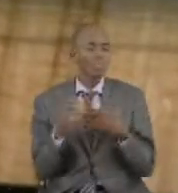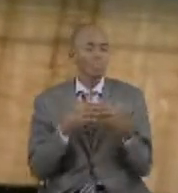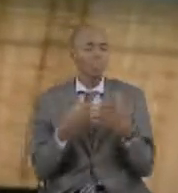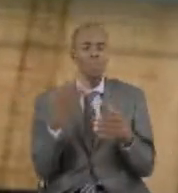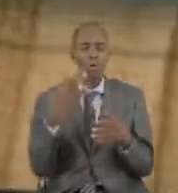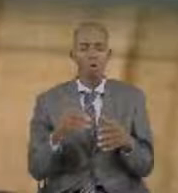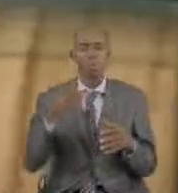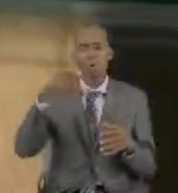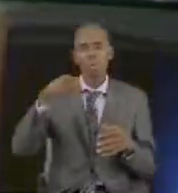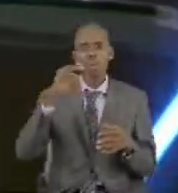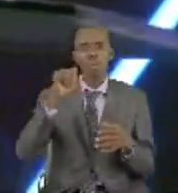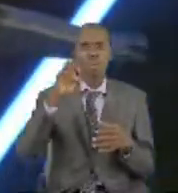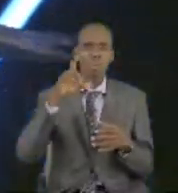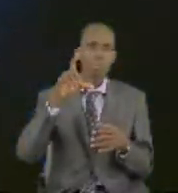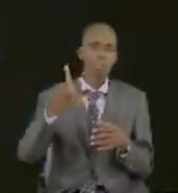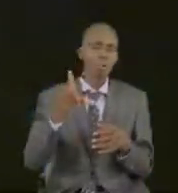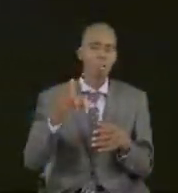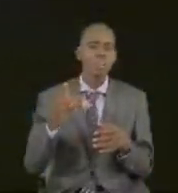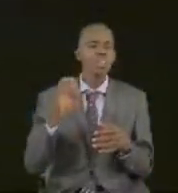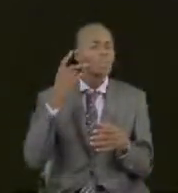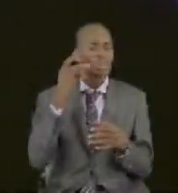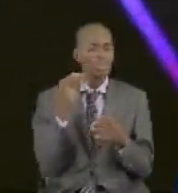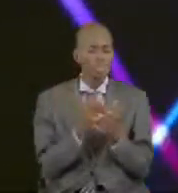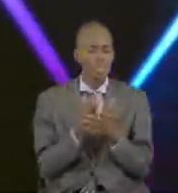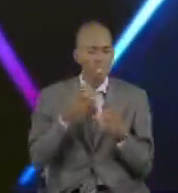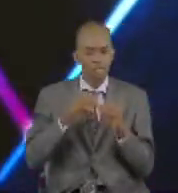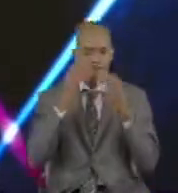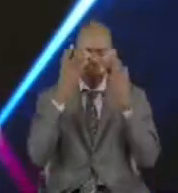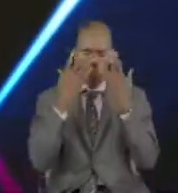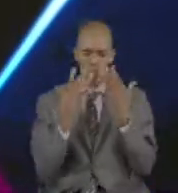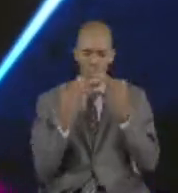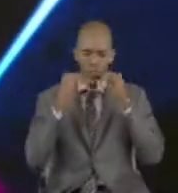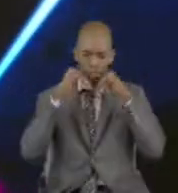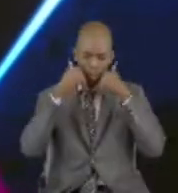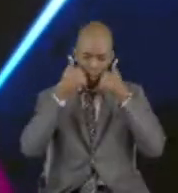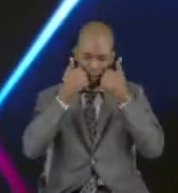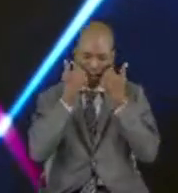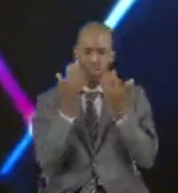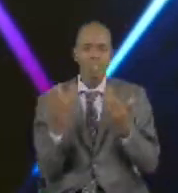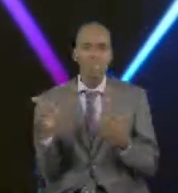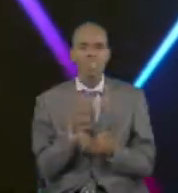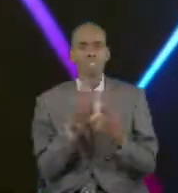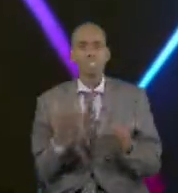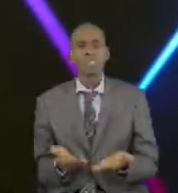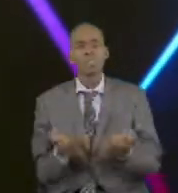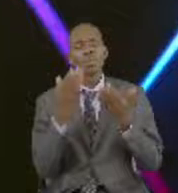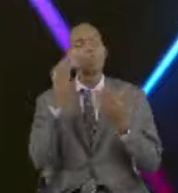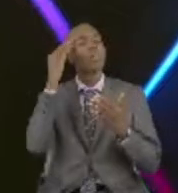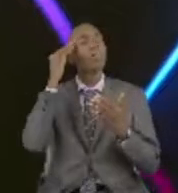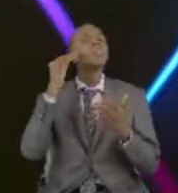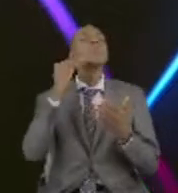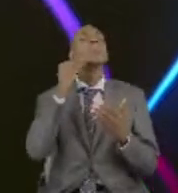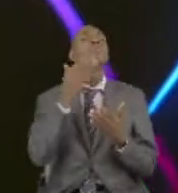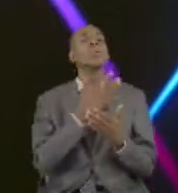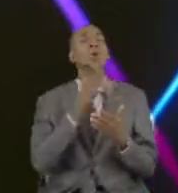Mais au contraire, pour l'apôtre Paul, ils n'ont pas tenu leur tête en détresse, en angoisse, mais ils